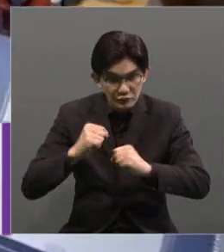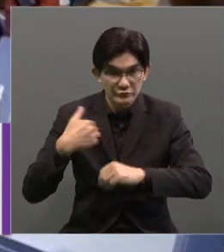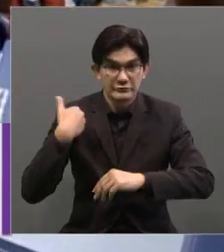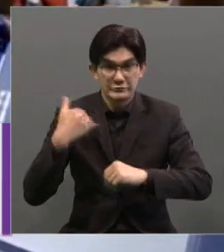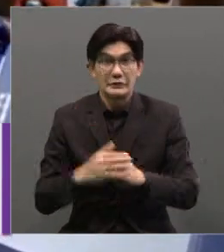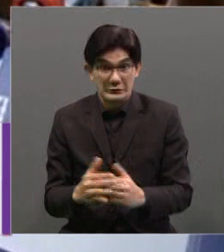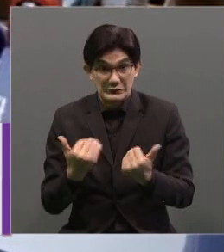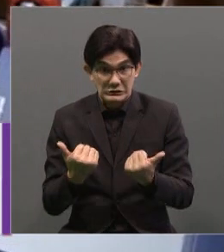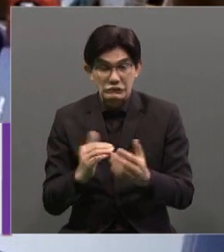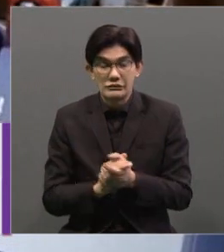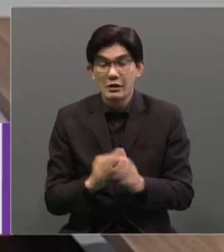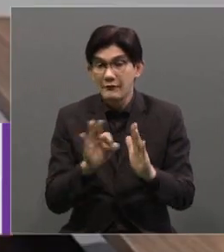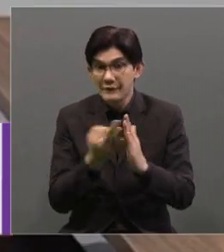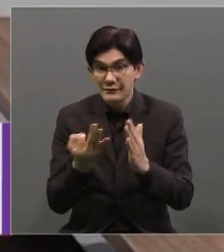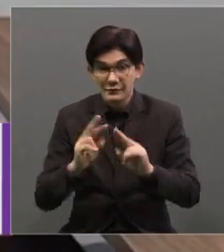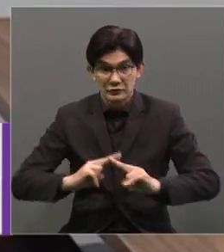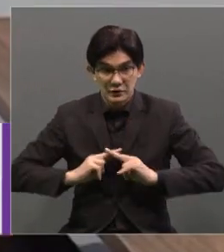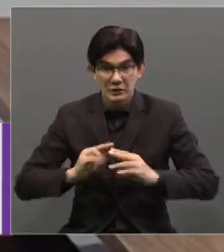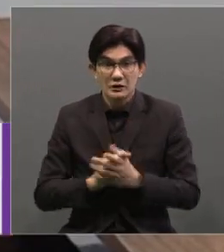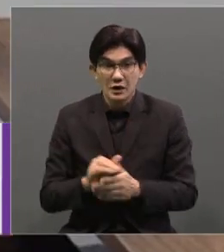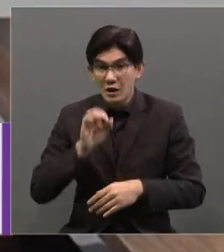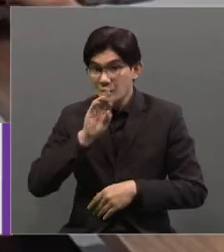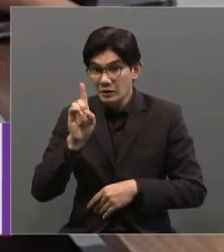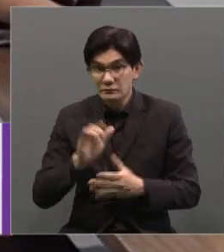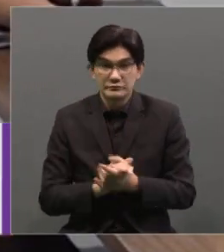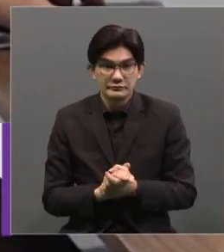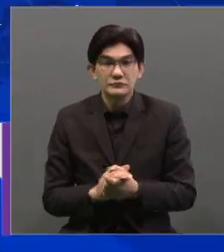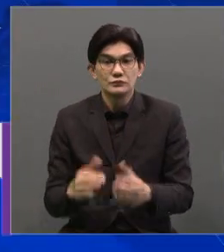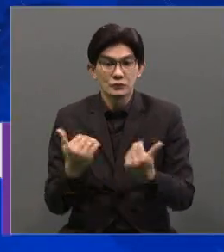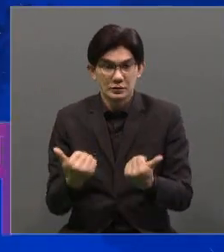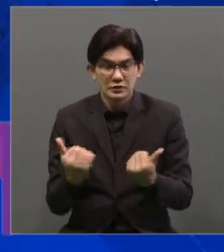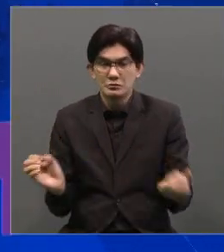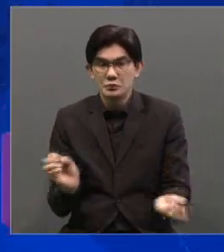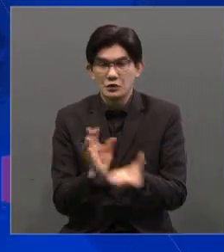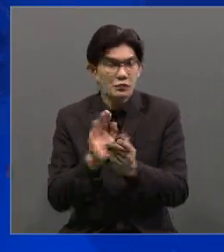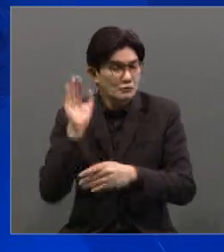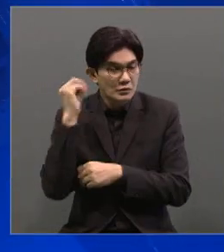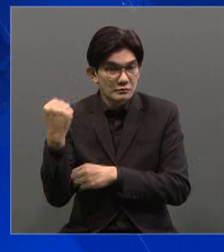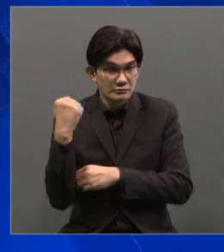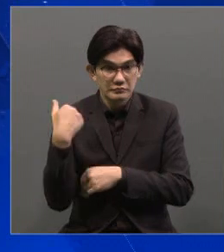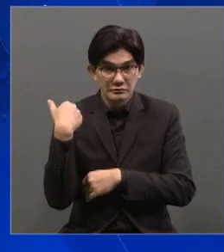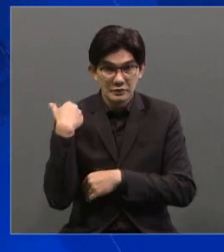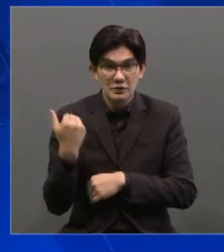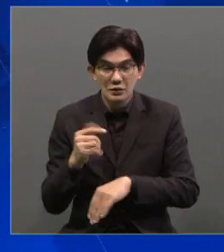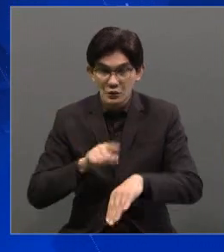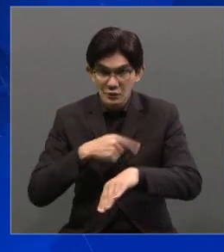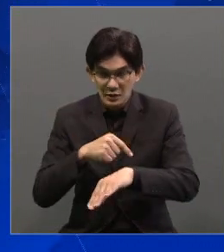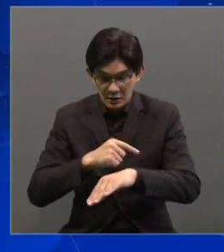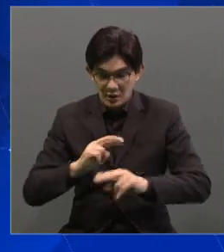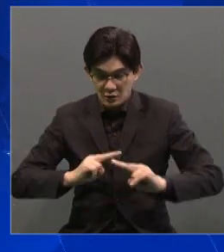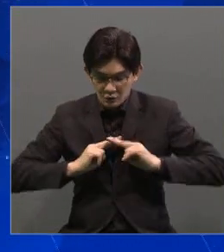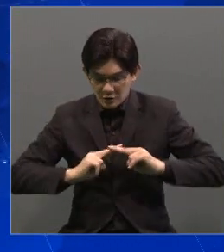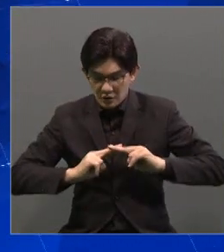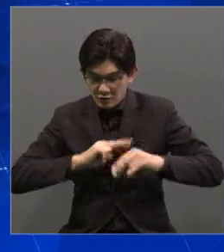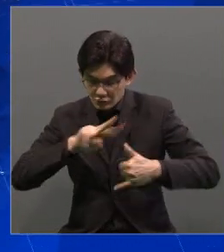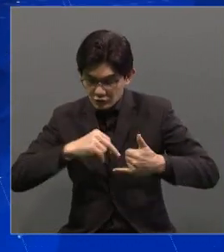ต่อมาก็มีการมาโพสต์Facebookส่วนตัวนะคะบอกว่าเนื่องจากเป็นคดีที่กระทบต่อความเชื่อมั่นขอเวลาพิสูจน์ตัว